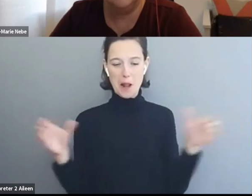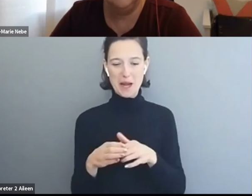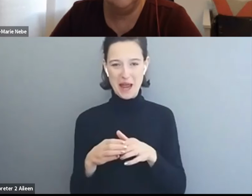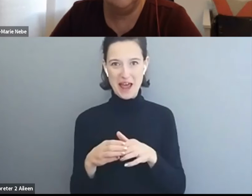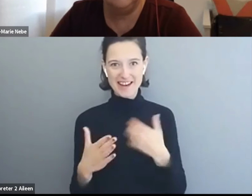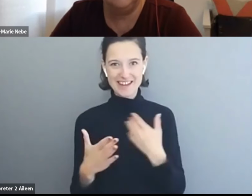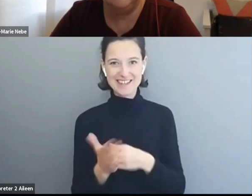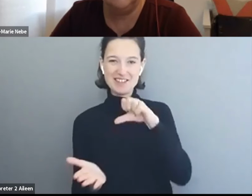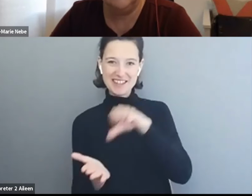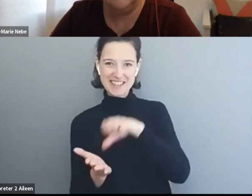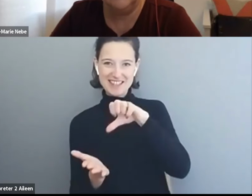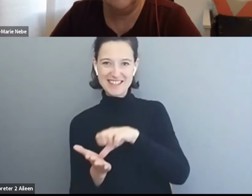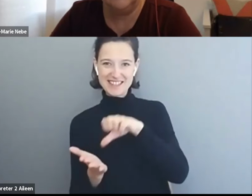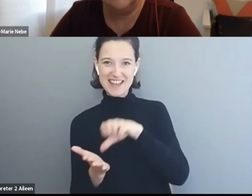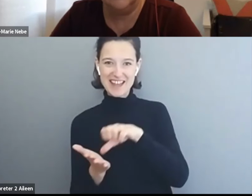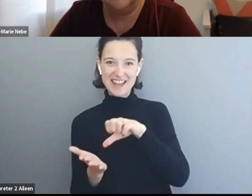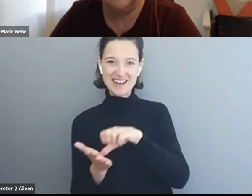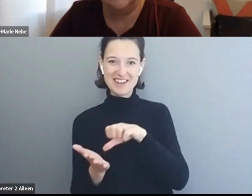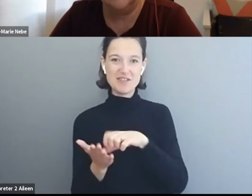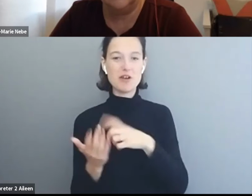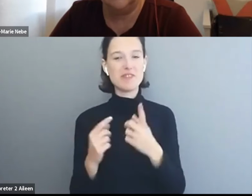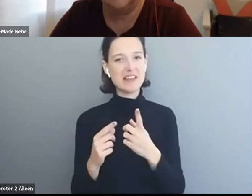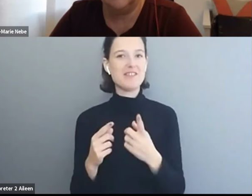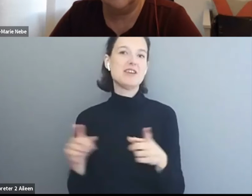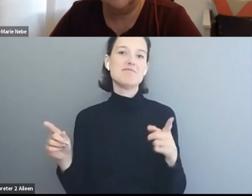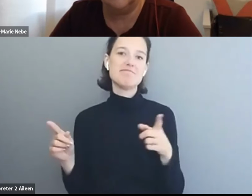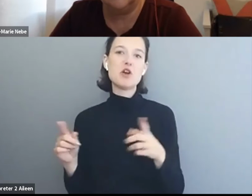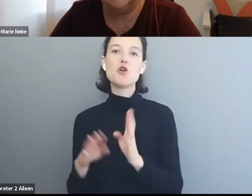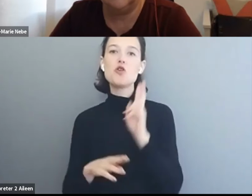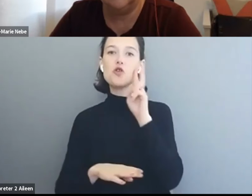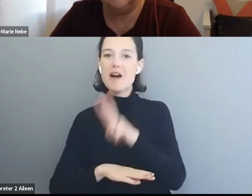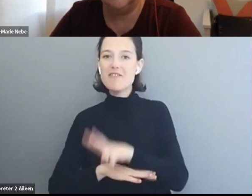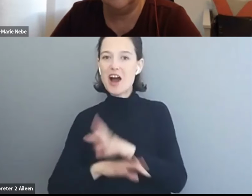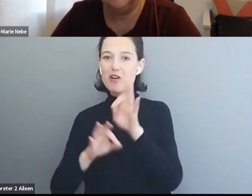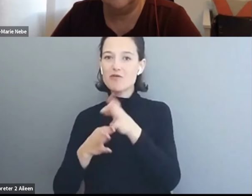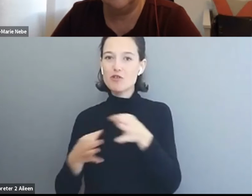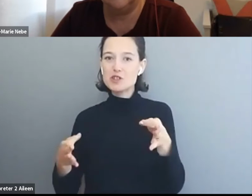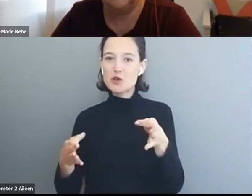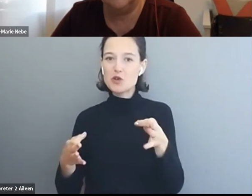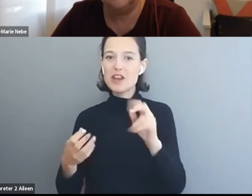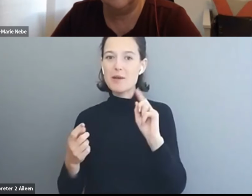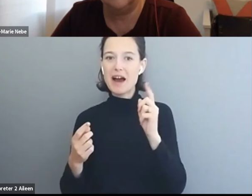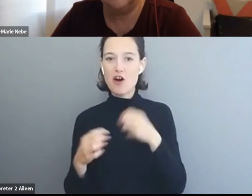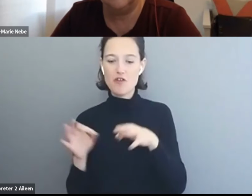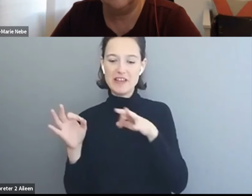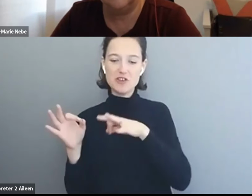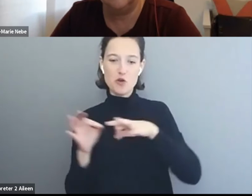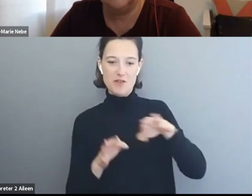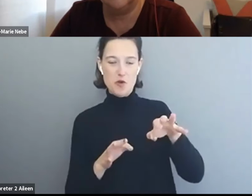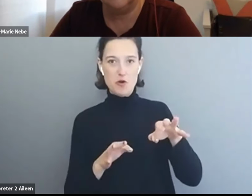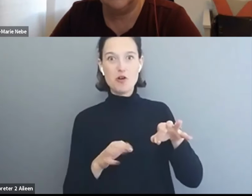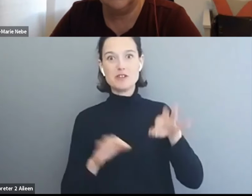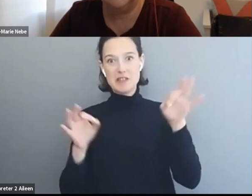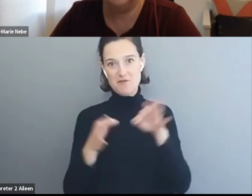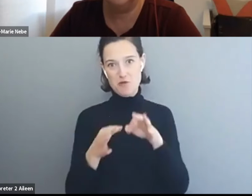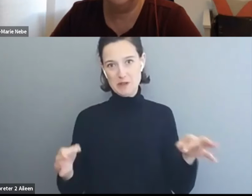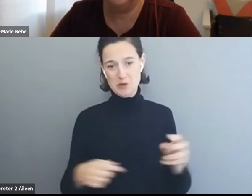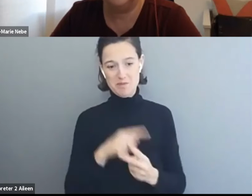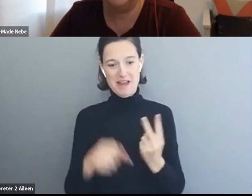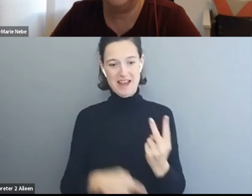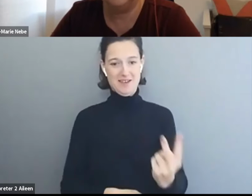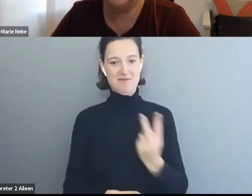die Überwachungsfunktion als auch die Durchsetzungsfunktion. Da sind uns einfach ein paar Kompetenzen mehr mitgegeben